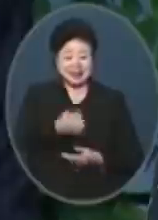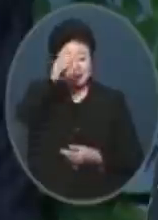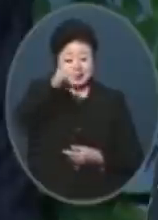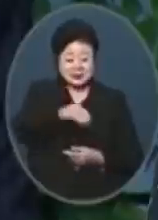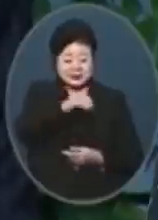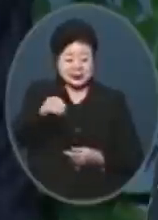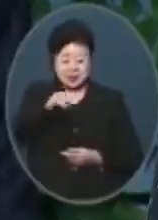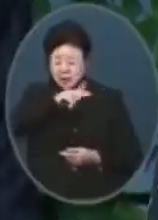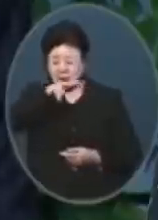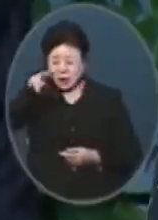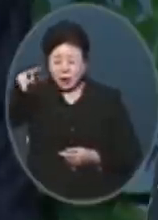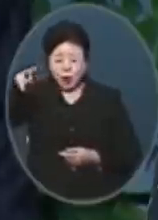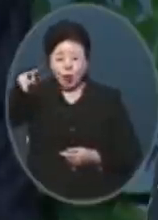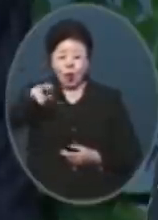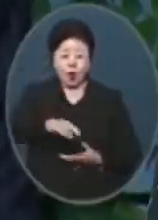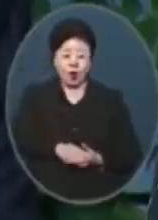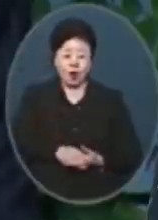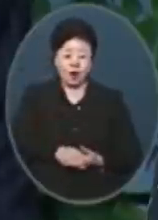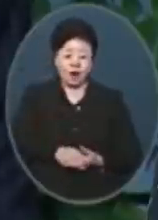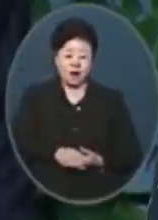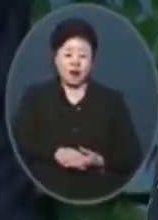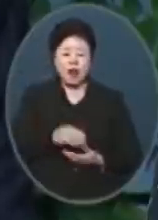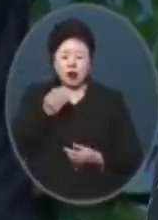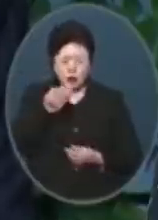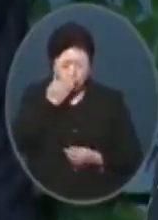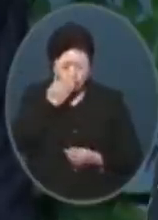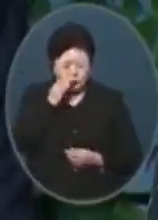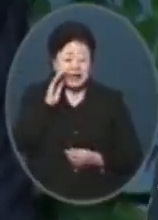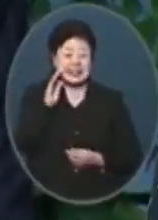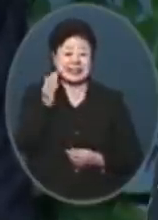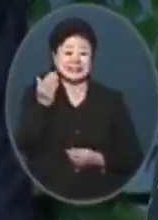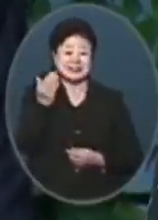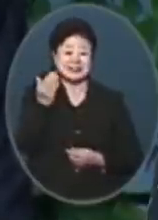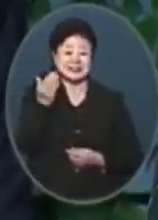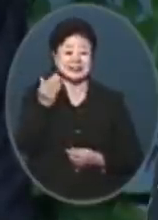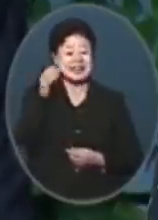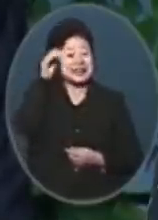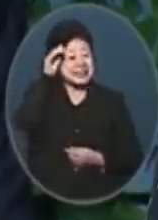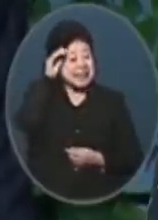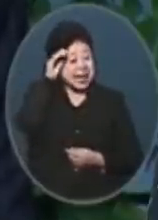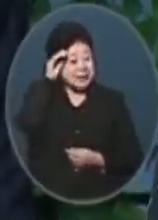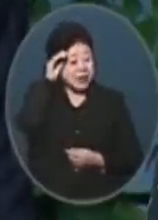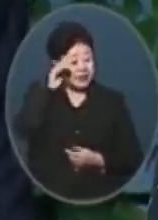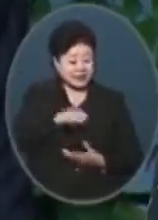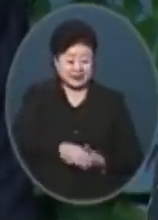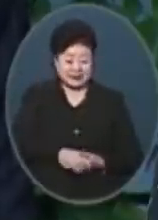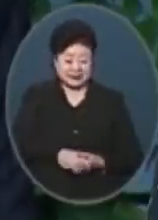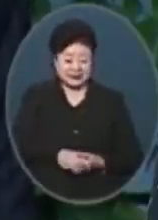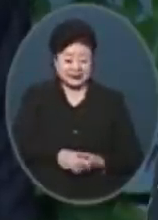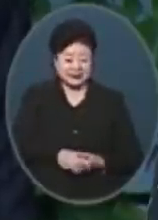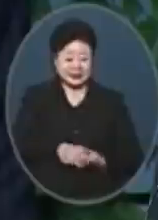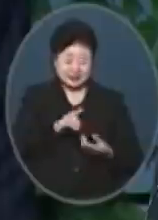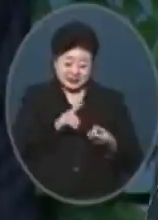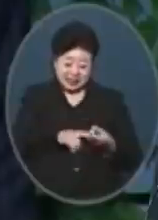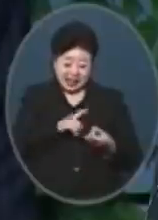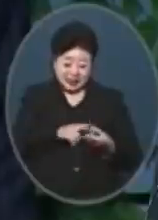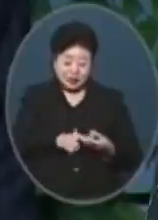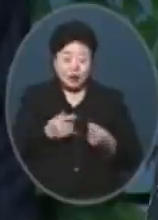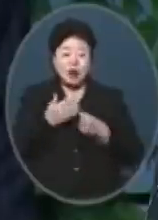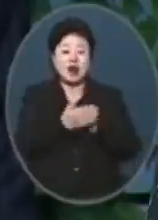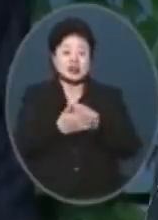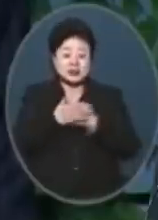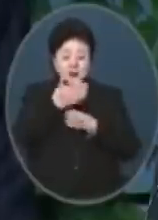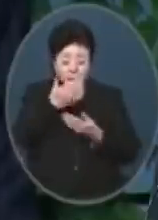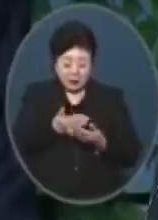십자가를 바라보고 더러움을 씻고 거룩하게 될 것을 기대하면 그러한 은총을 얻게